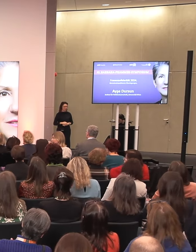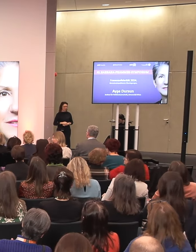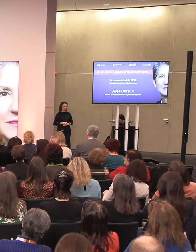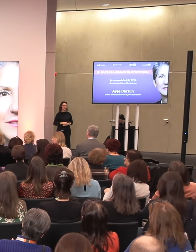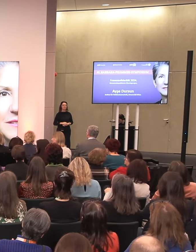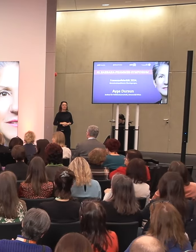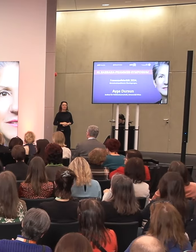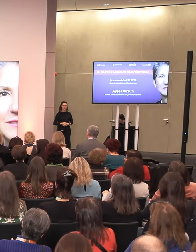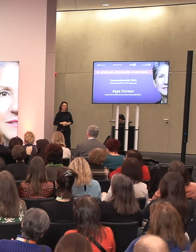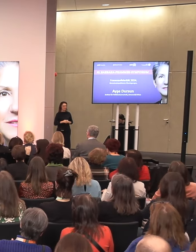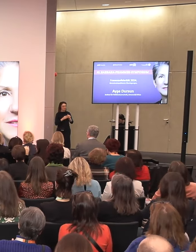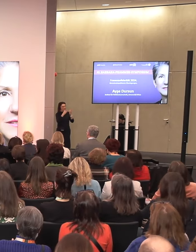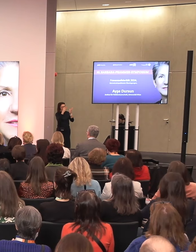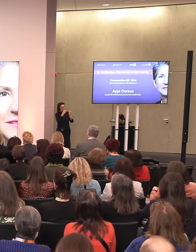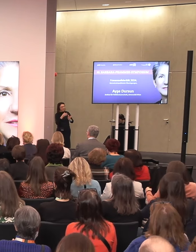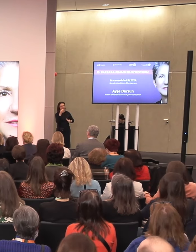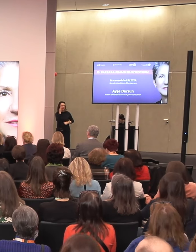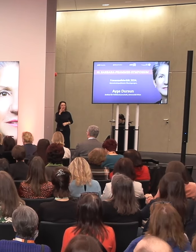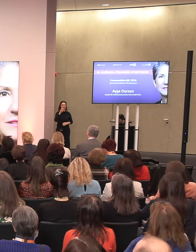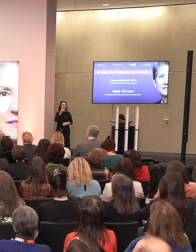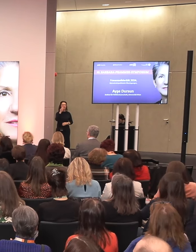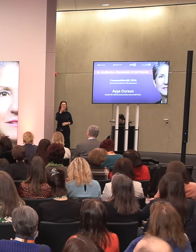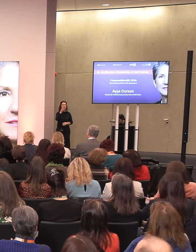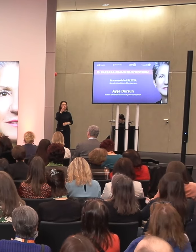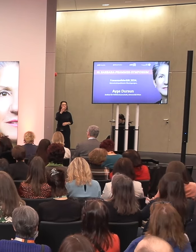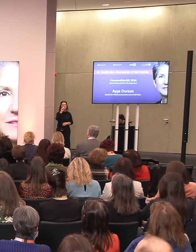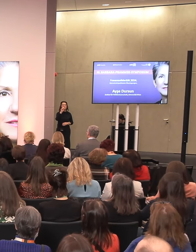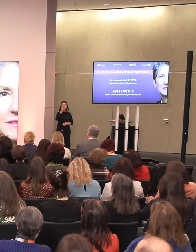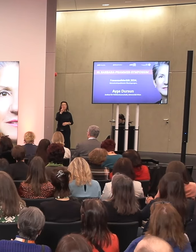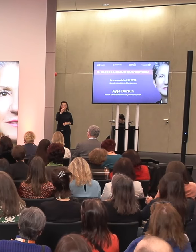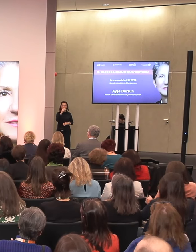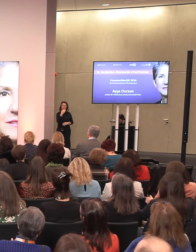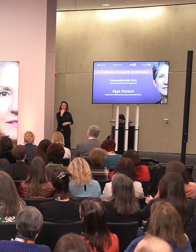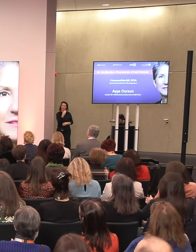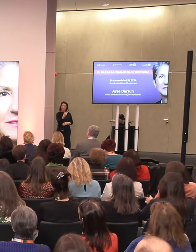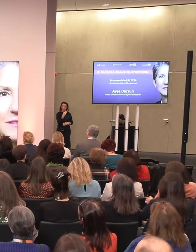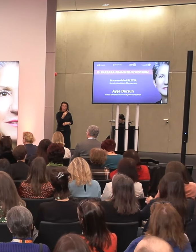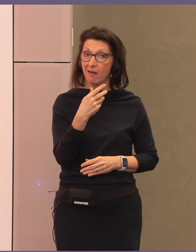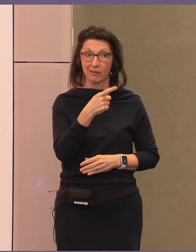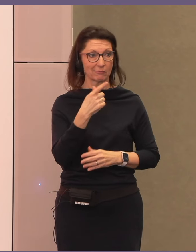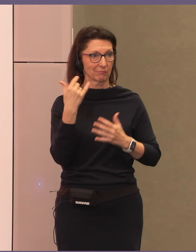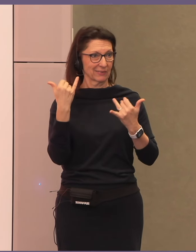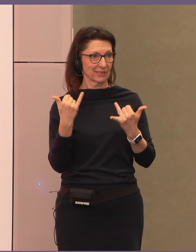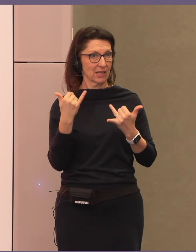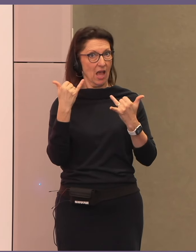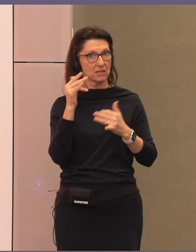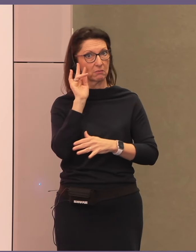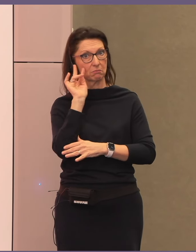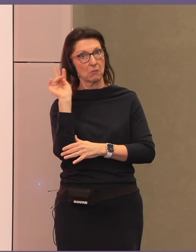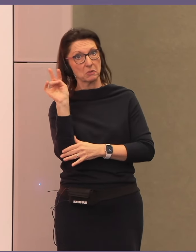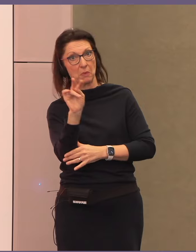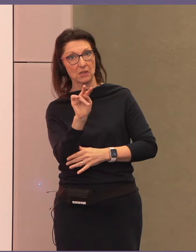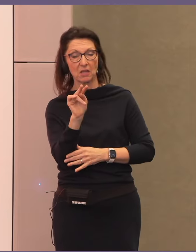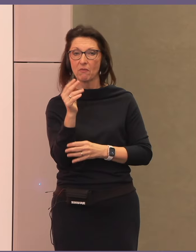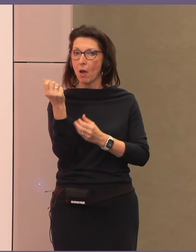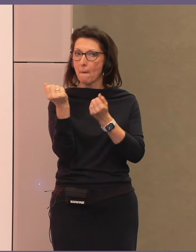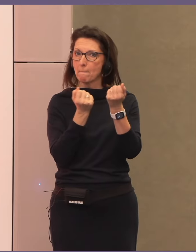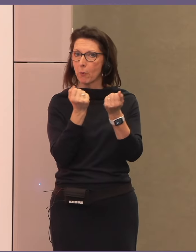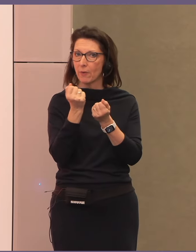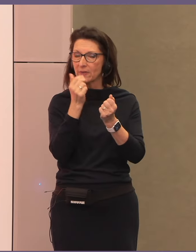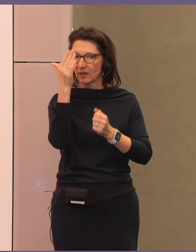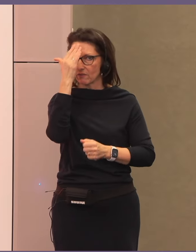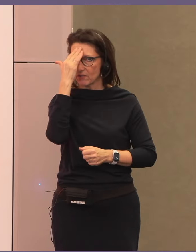Asche Dursun, danke vielmals auch für diese politikwissenschaftliche Einordnung und auch